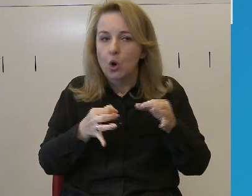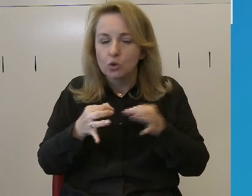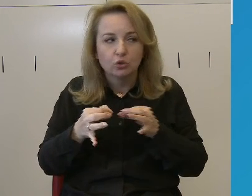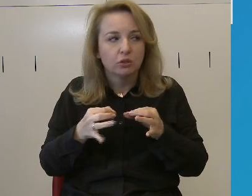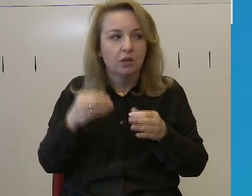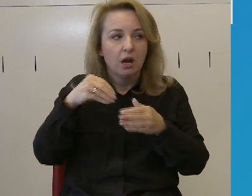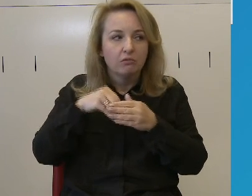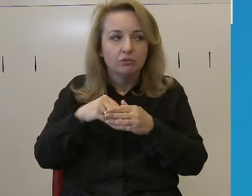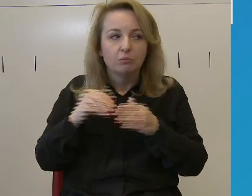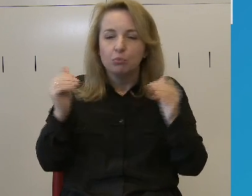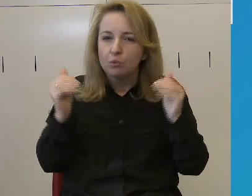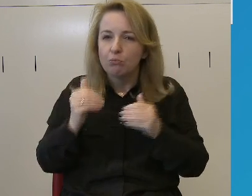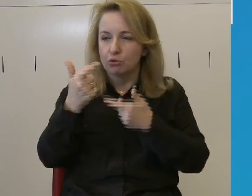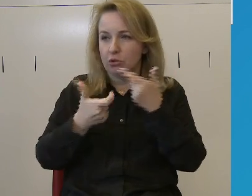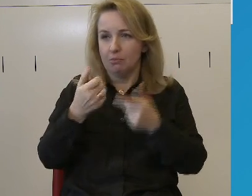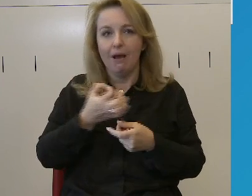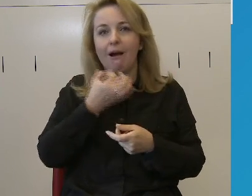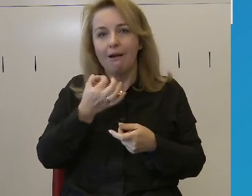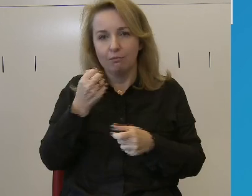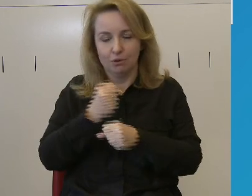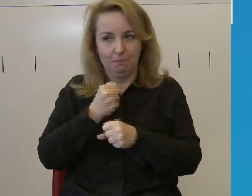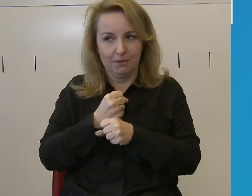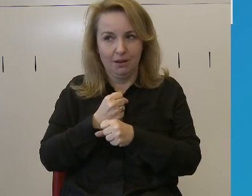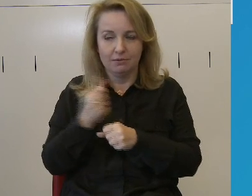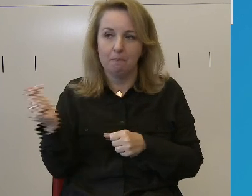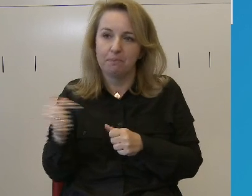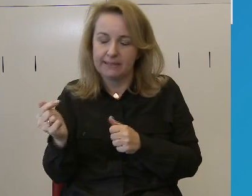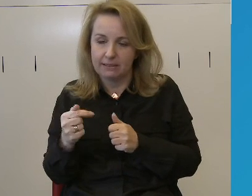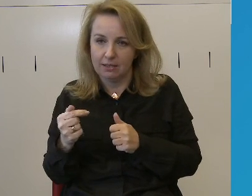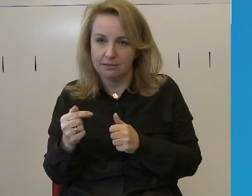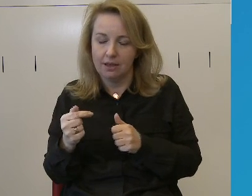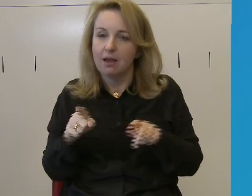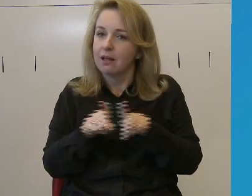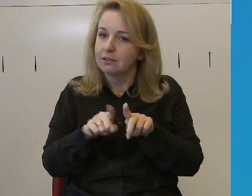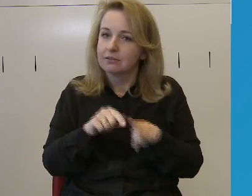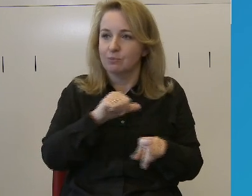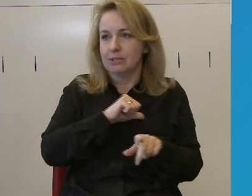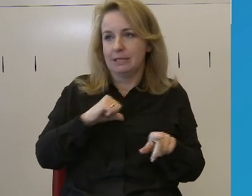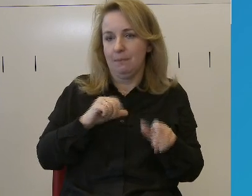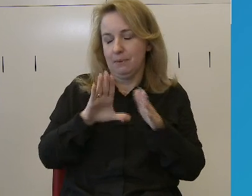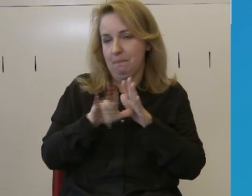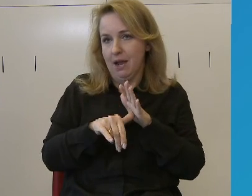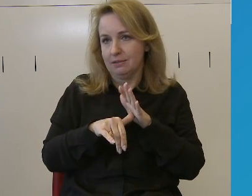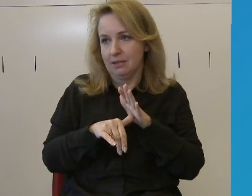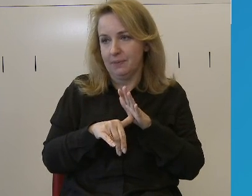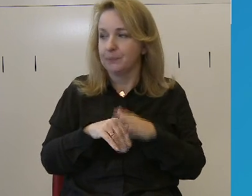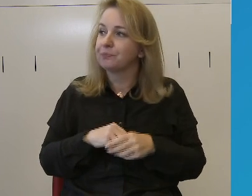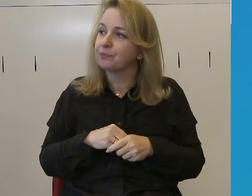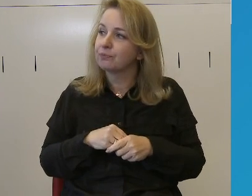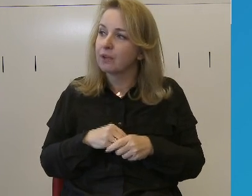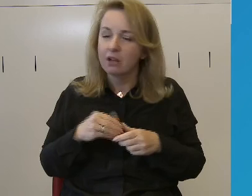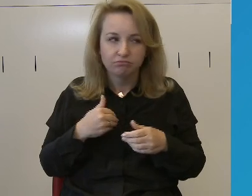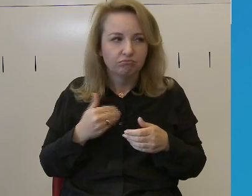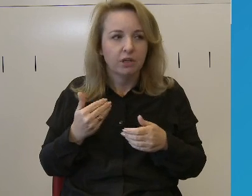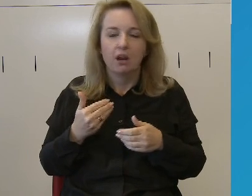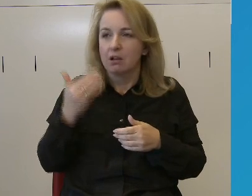które umożliwiają lepsze funkcjonowanie biznesu, ale także samych miast jako takich. Mam nadzieję,